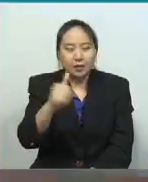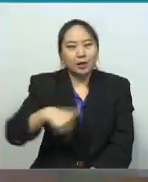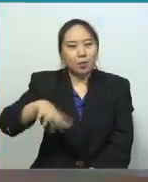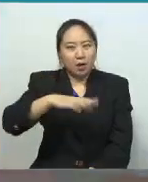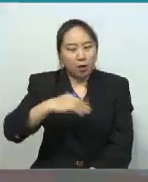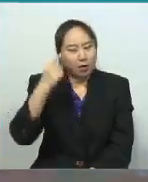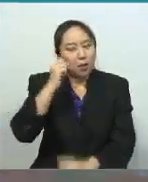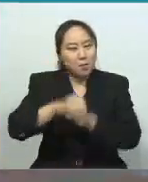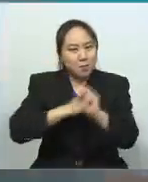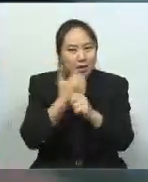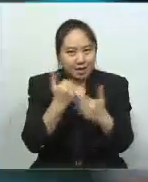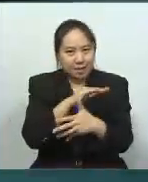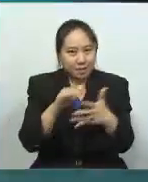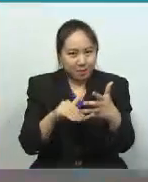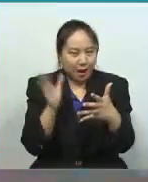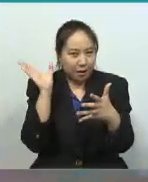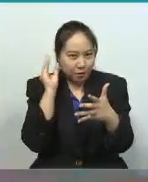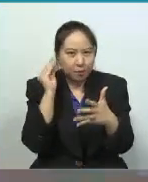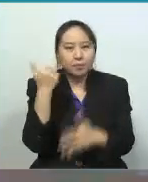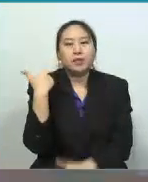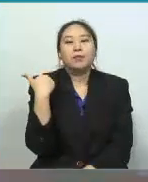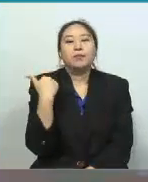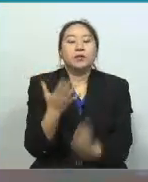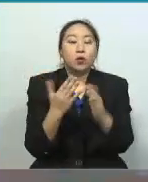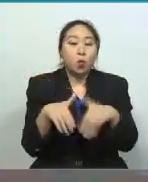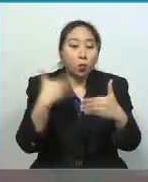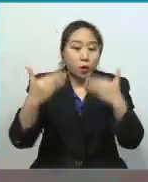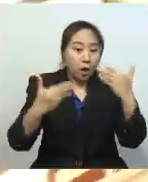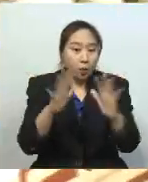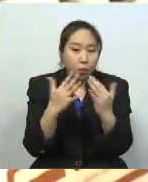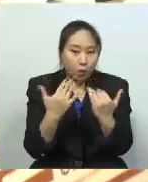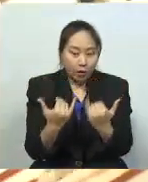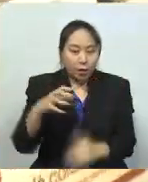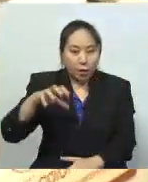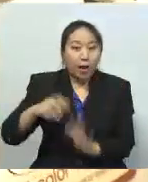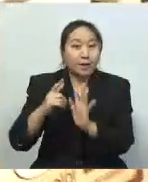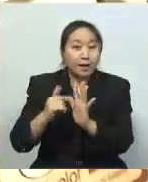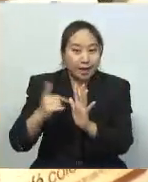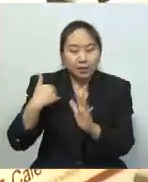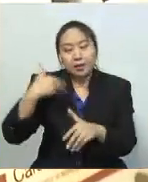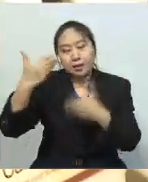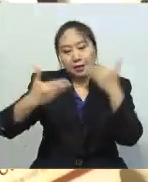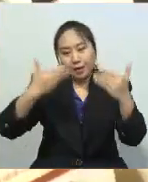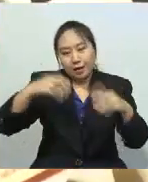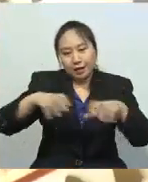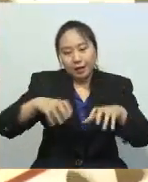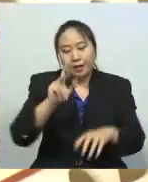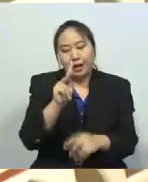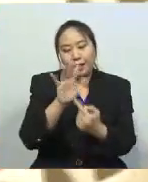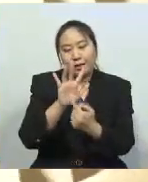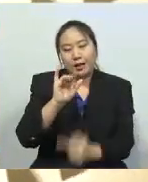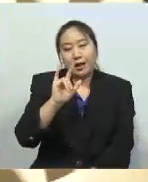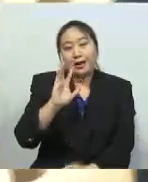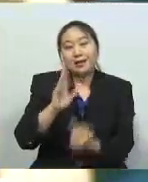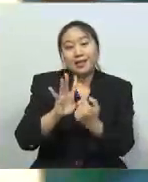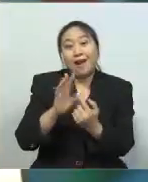จะได้ยินภายในสิ้นปีนี้ค่ะส่วนงานภายในวันนี้นะคะองค์การเภสัชกรรมก็จัดนิทรรศการการพัฒนากัญชาทางการแ